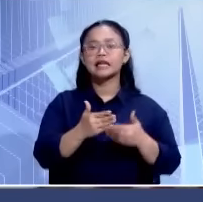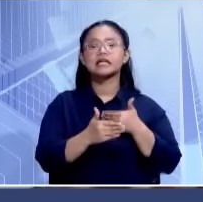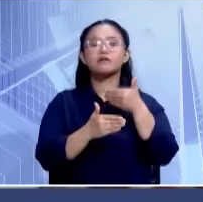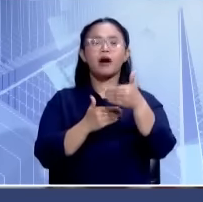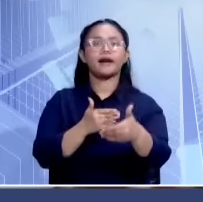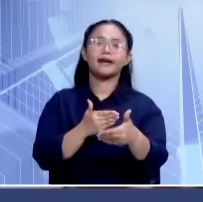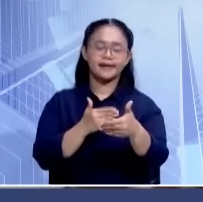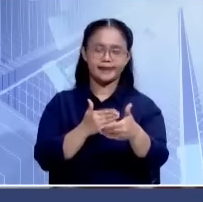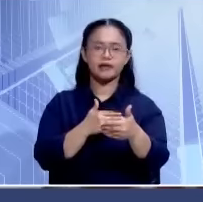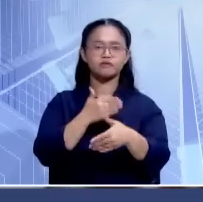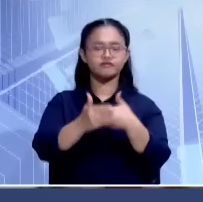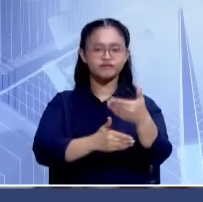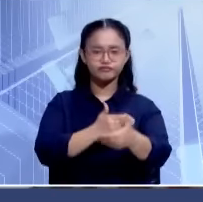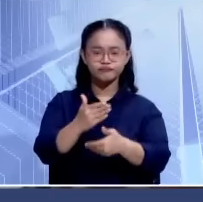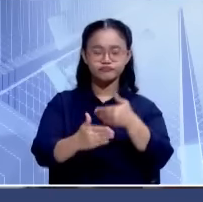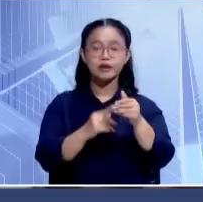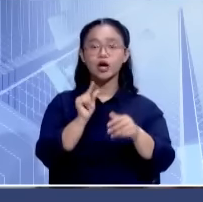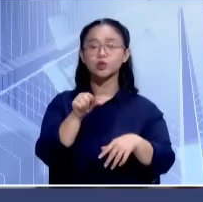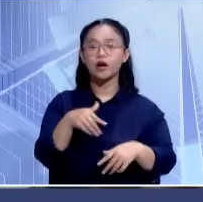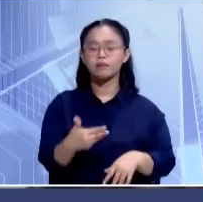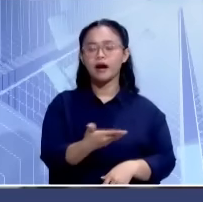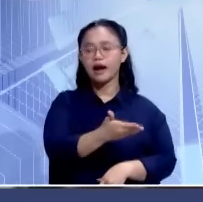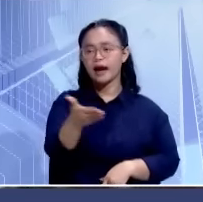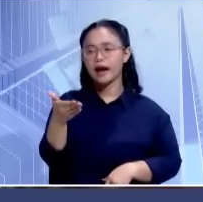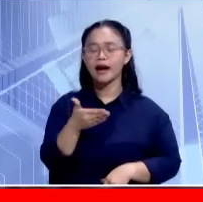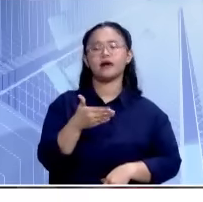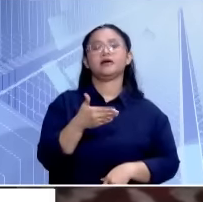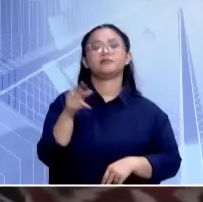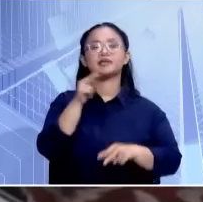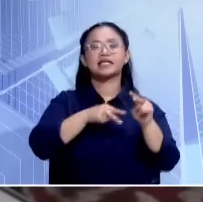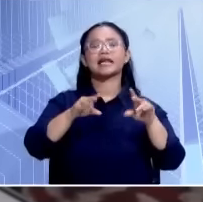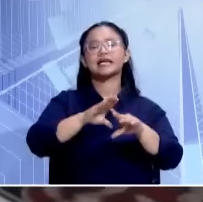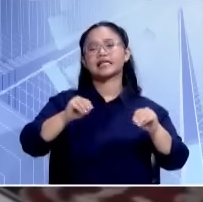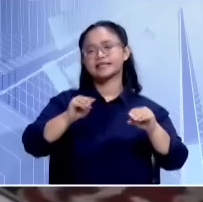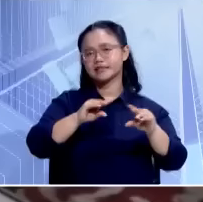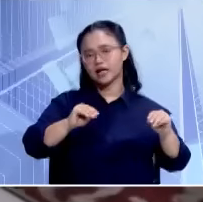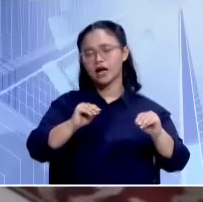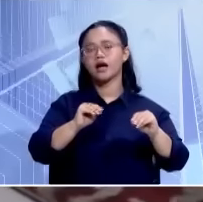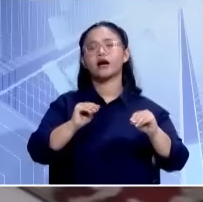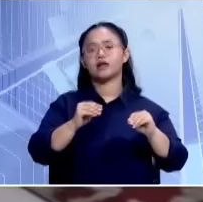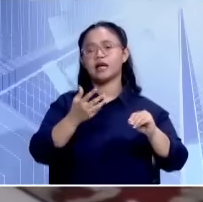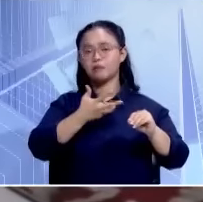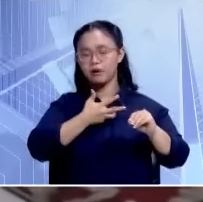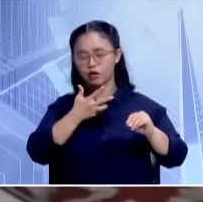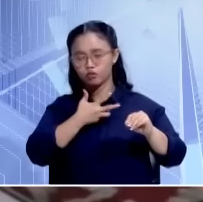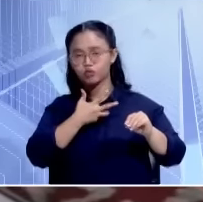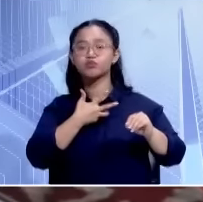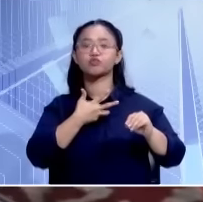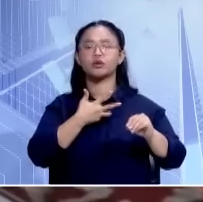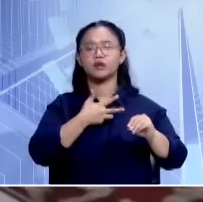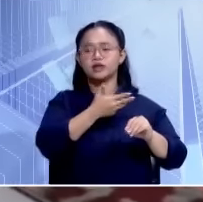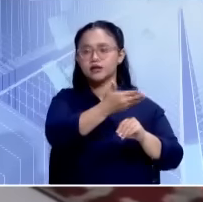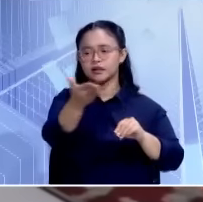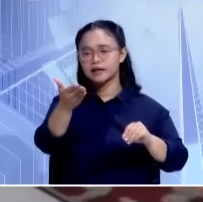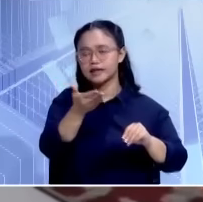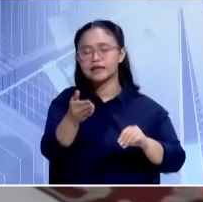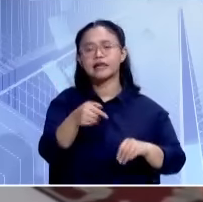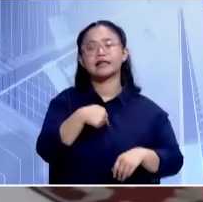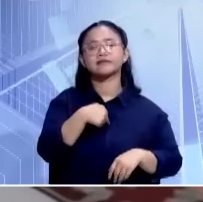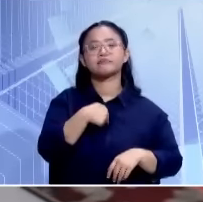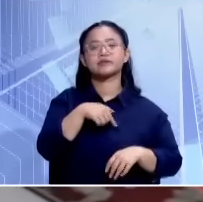ini. Untuk para pencari kerja dari seluruh yang berada di DKI